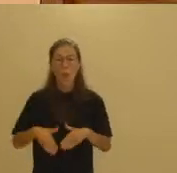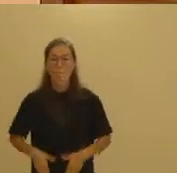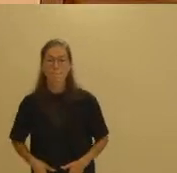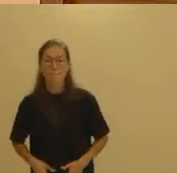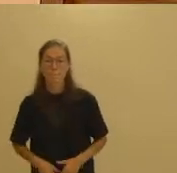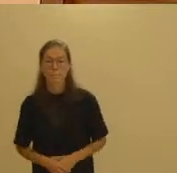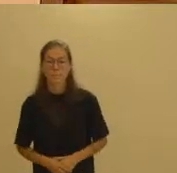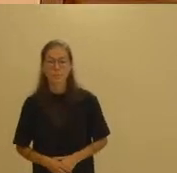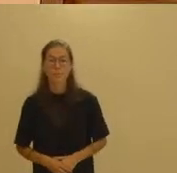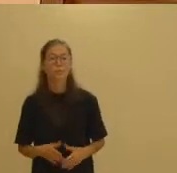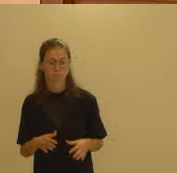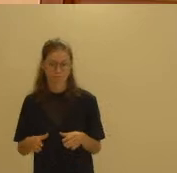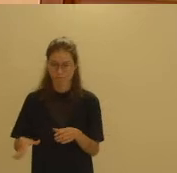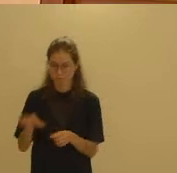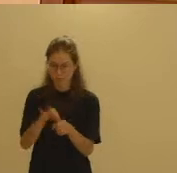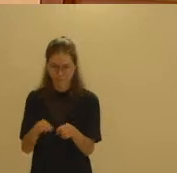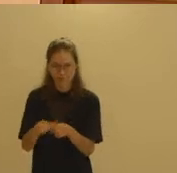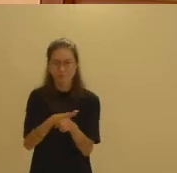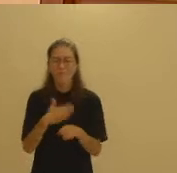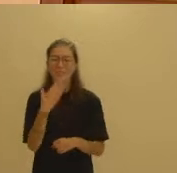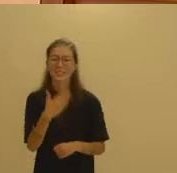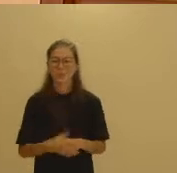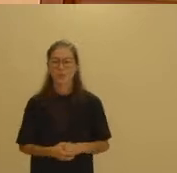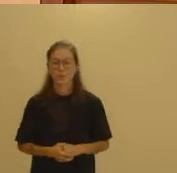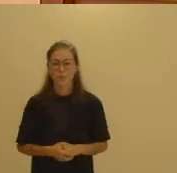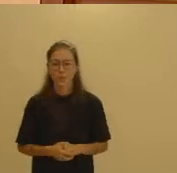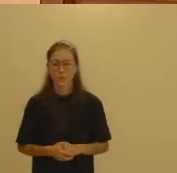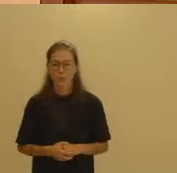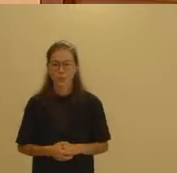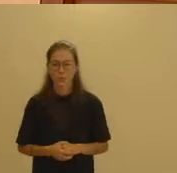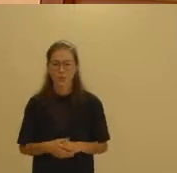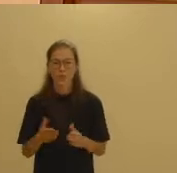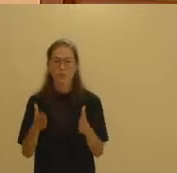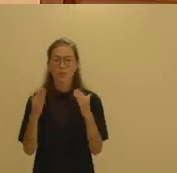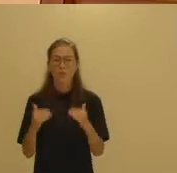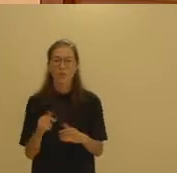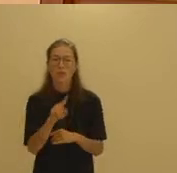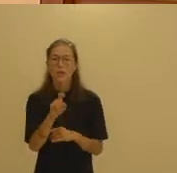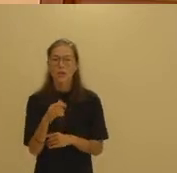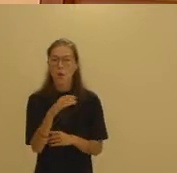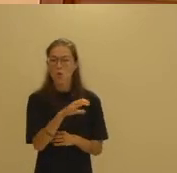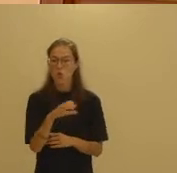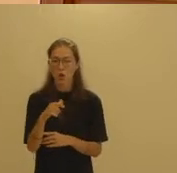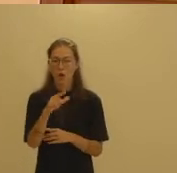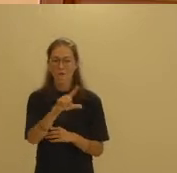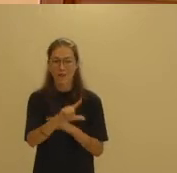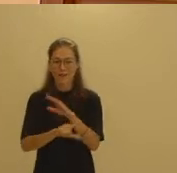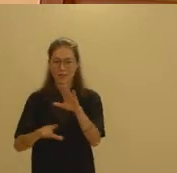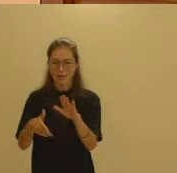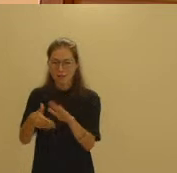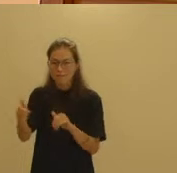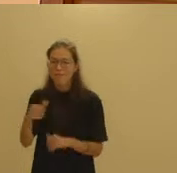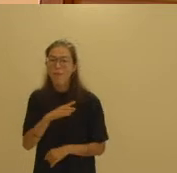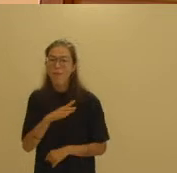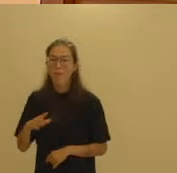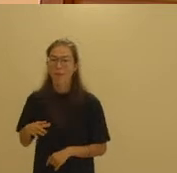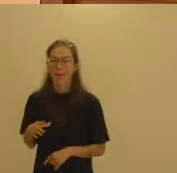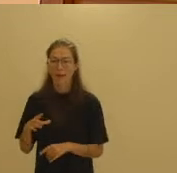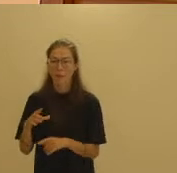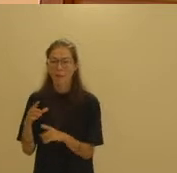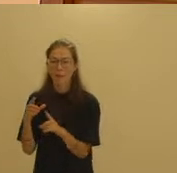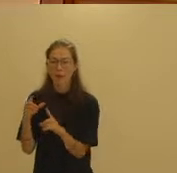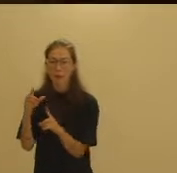abstentions? À l'unanimité, je vous remercie. Pour la question 125, je passe la parole à Madame Nicole Vittori.